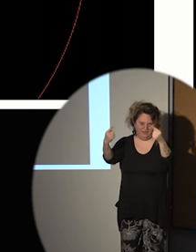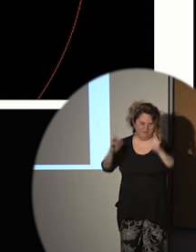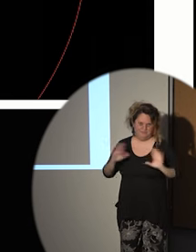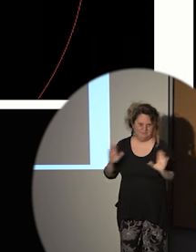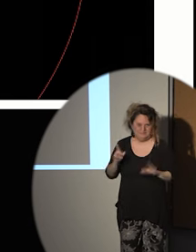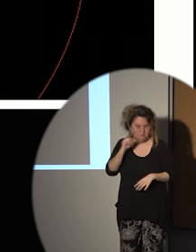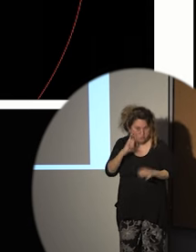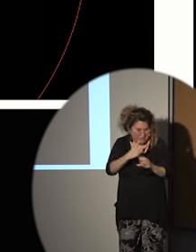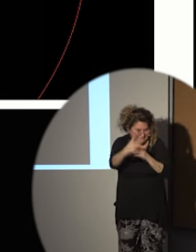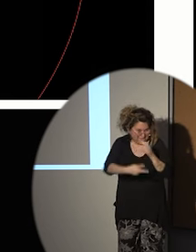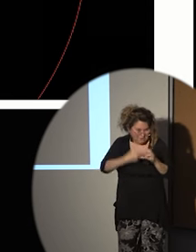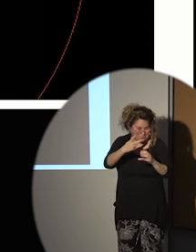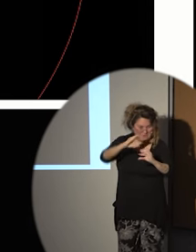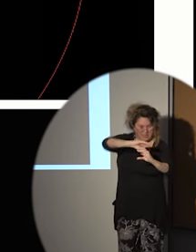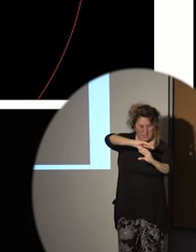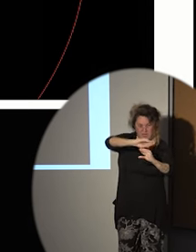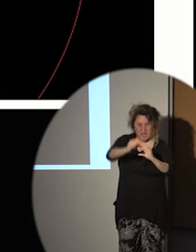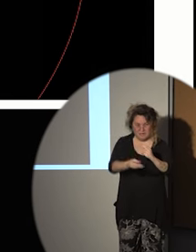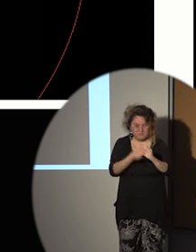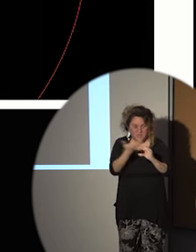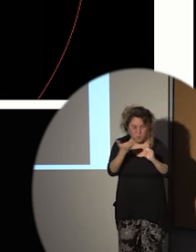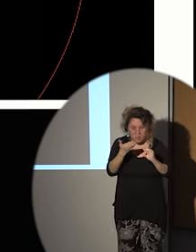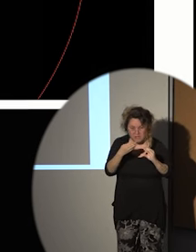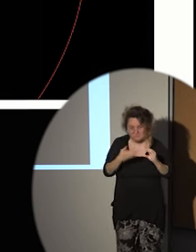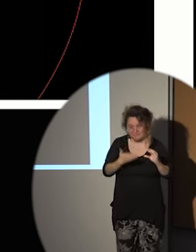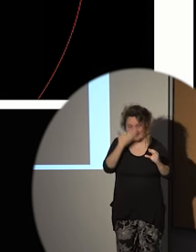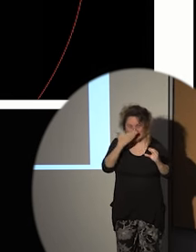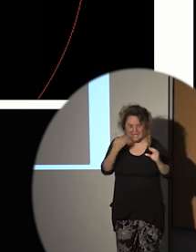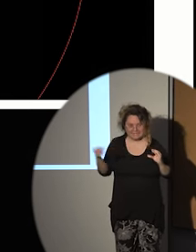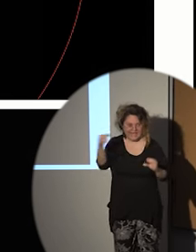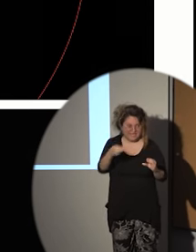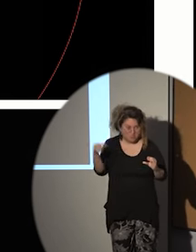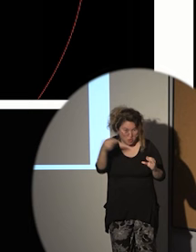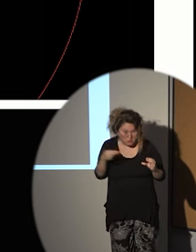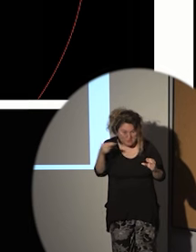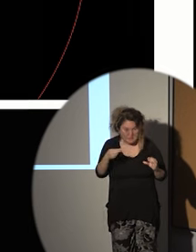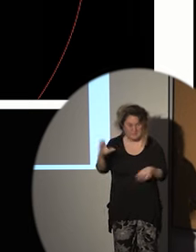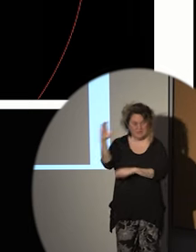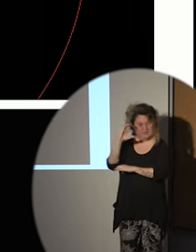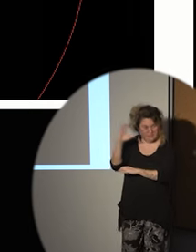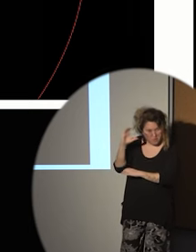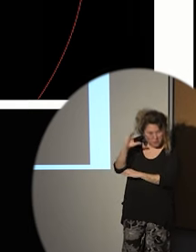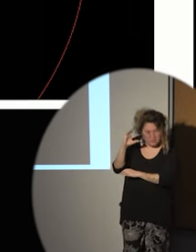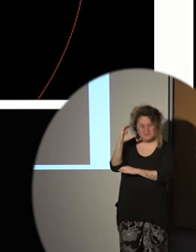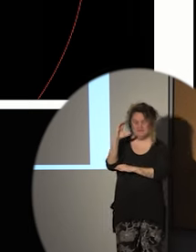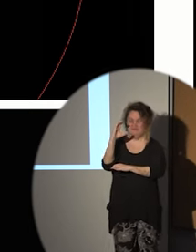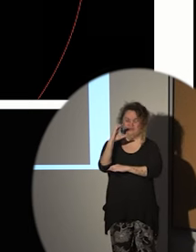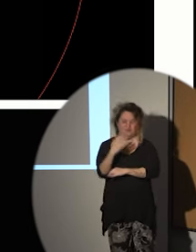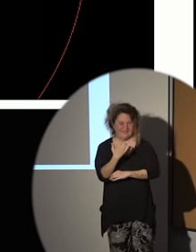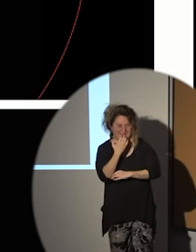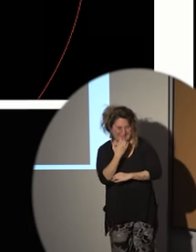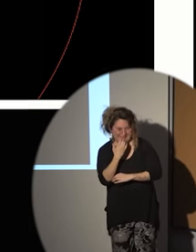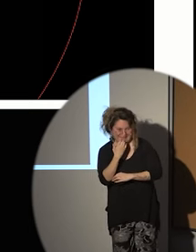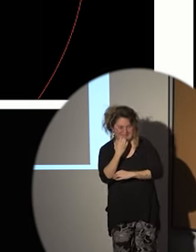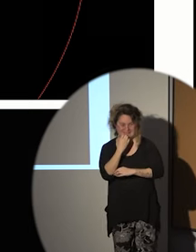L'atmosphère est essentiellement constituée d'azote, de gaz carbonique et d'acide sulfurique, avec